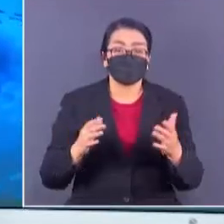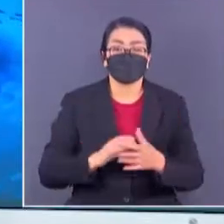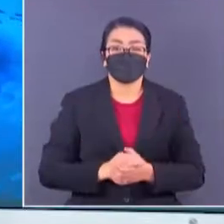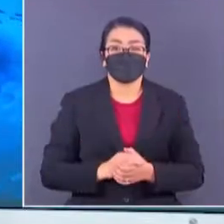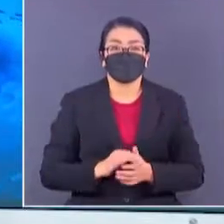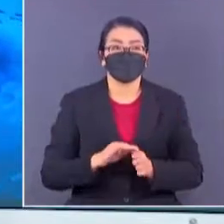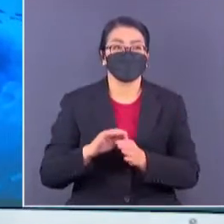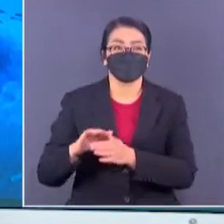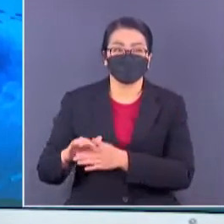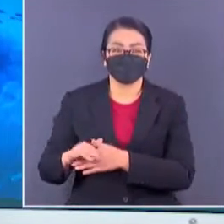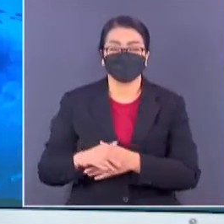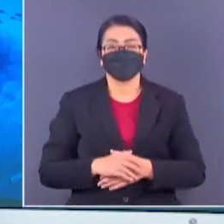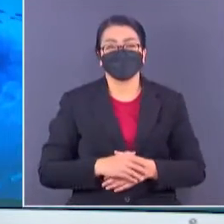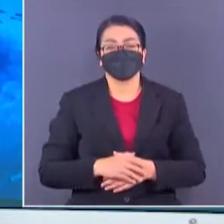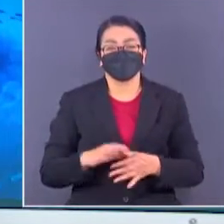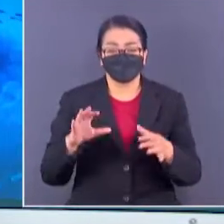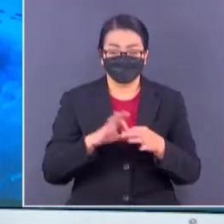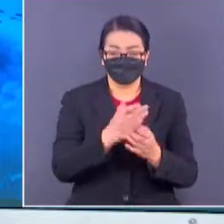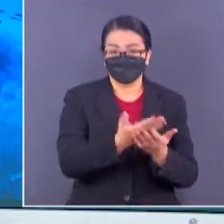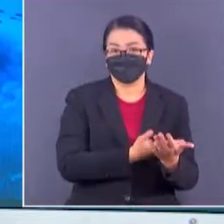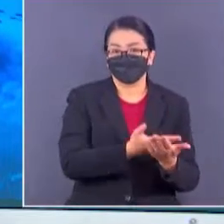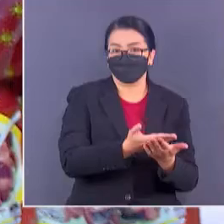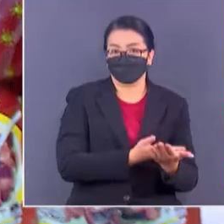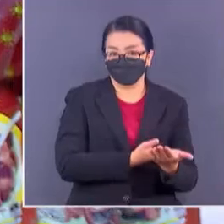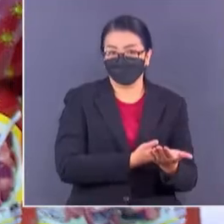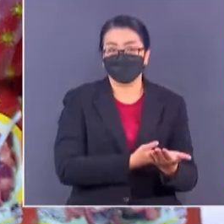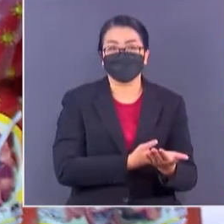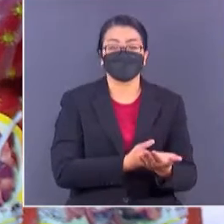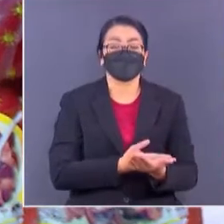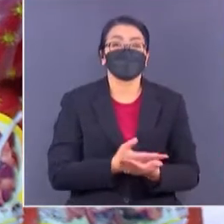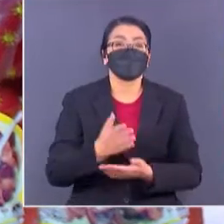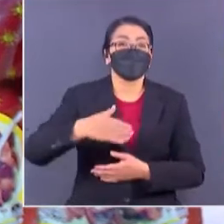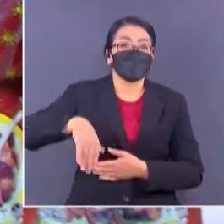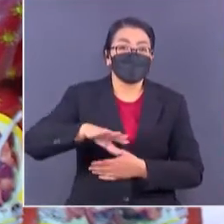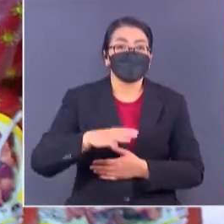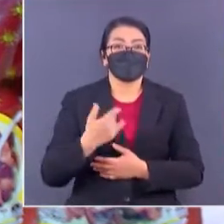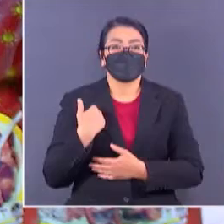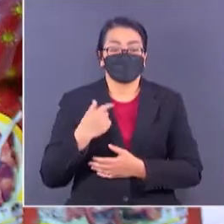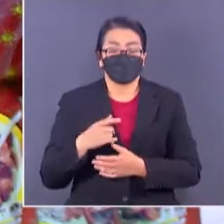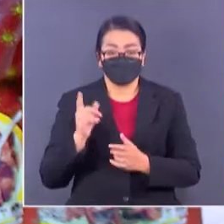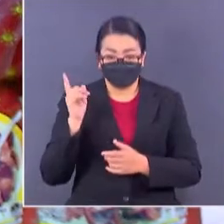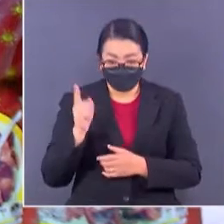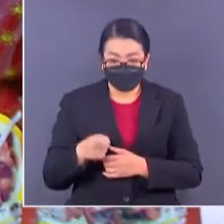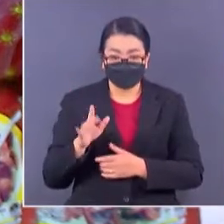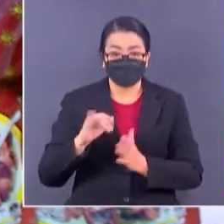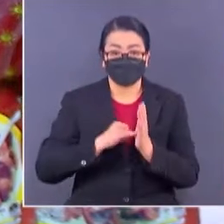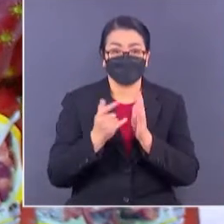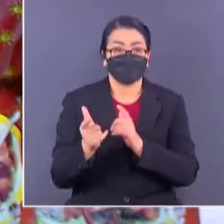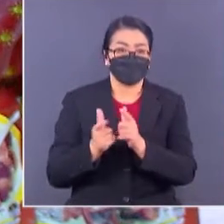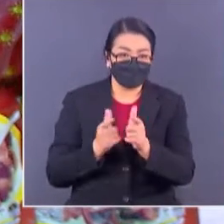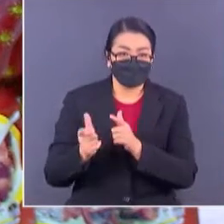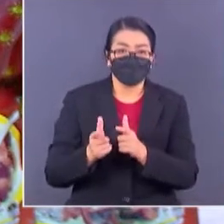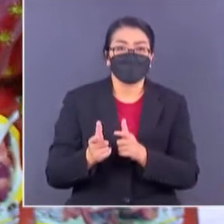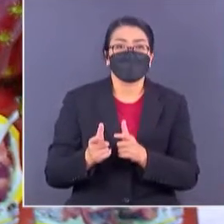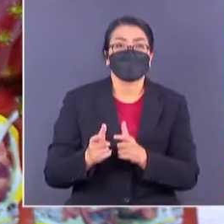อ่ะขยับไปดูเรื่องนี้ค่ะเรื่องของสลากนี่ก็ผู้ค้าเดือดร้อนเหมือนกันเขาบอกว่าผู้ค้าสลากตัวจริงของเมืองเลยขีดเส้นใต้ว่าตั